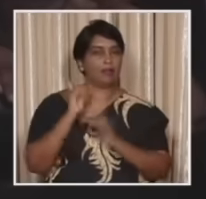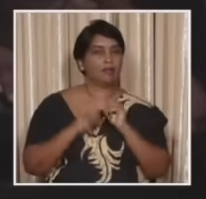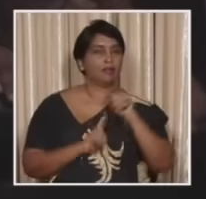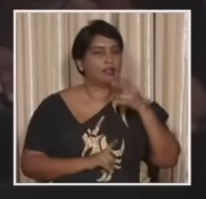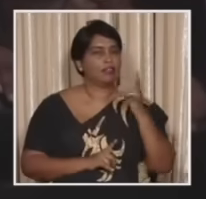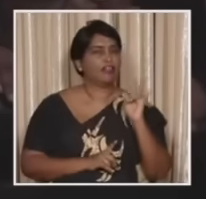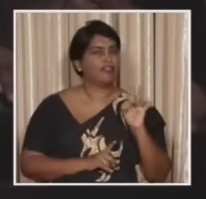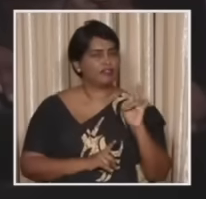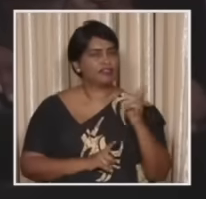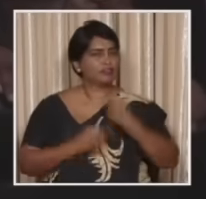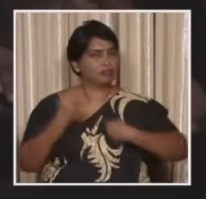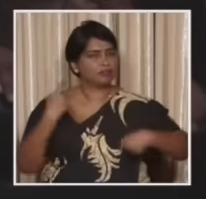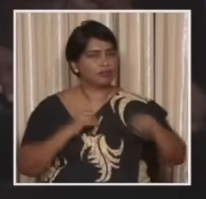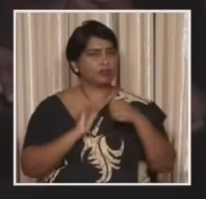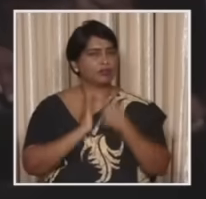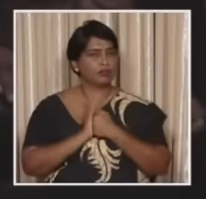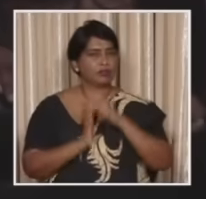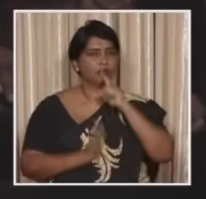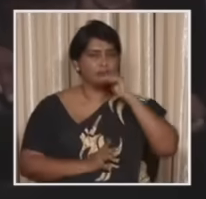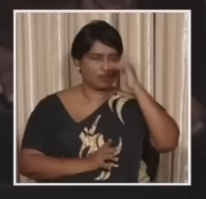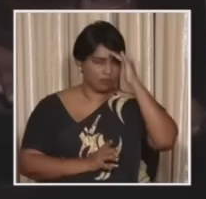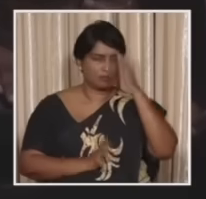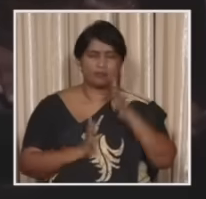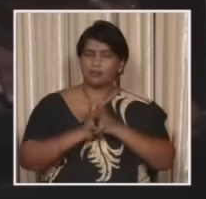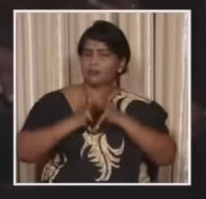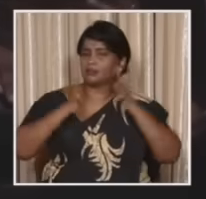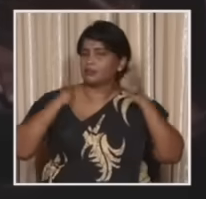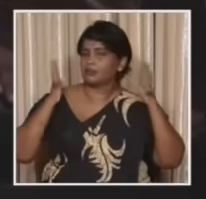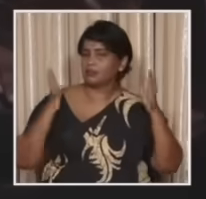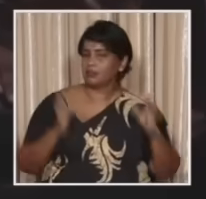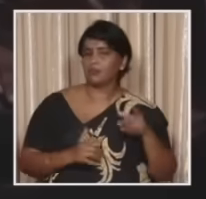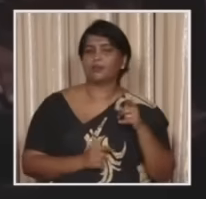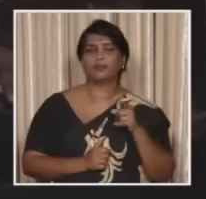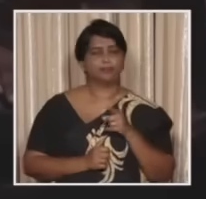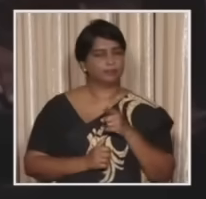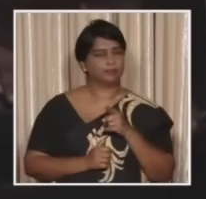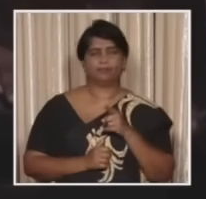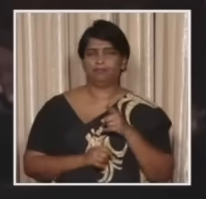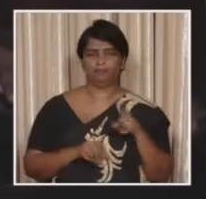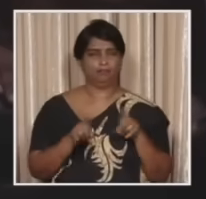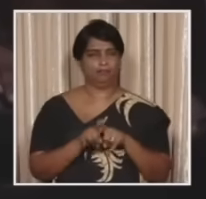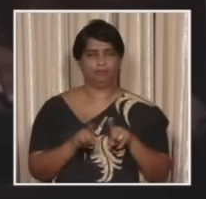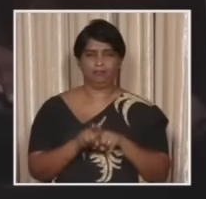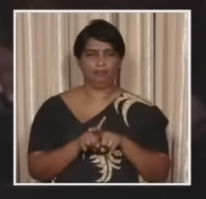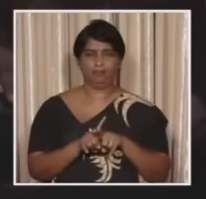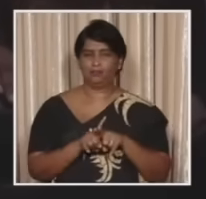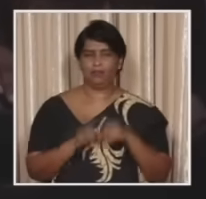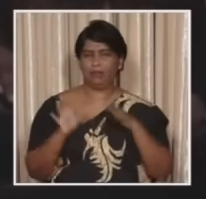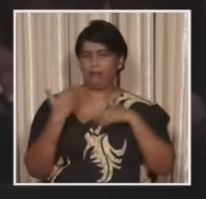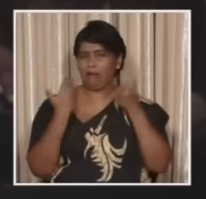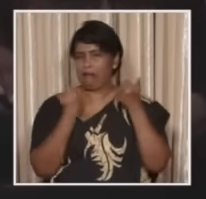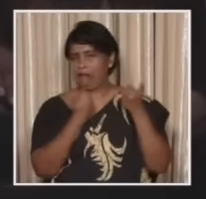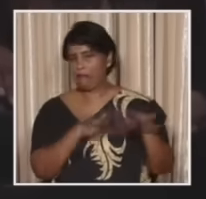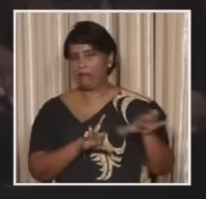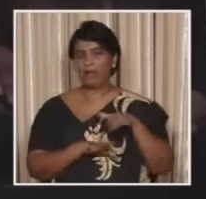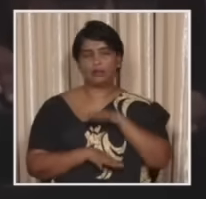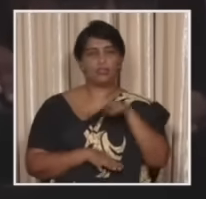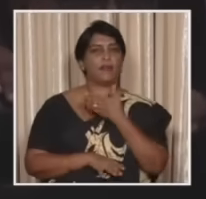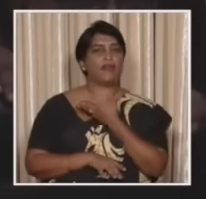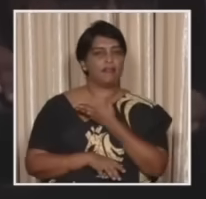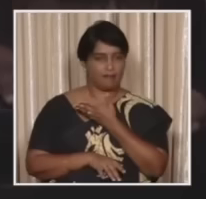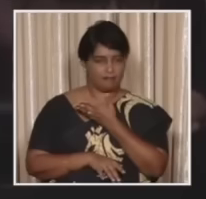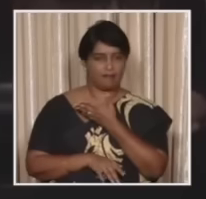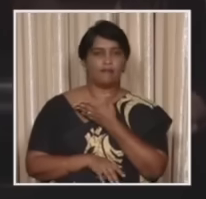පිළිබඳව ගරු කතානායකතුමනි මහා විශාල විදියේ එපාවීමක් රටේ සමාජය තුළ